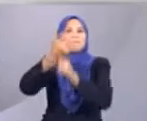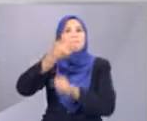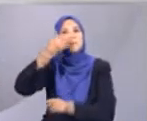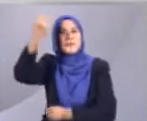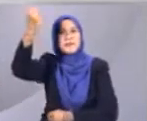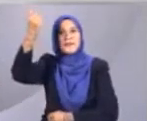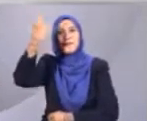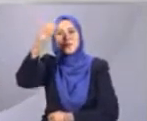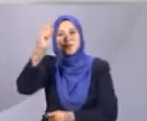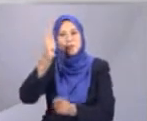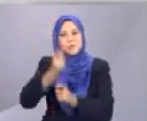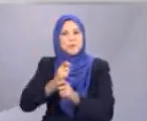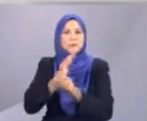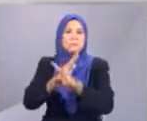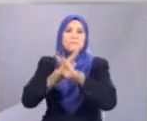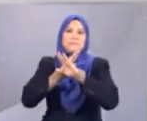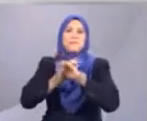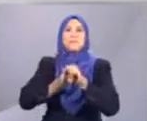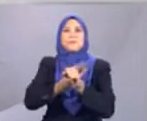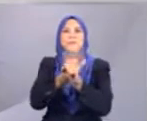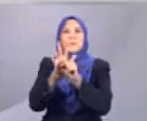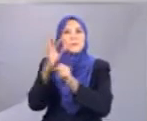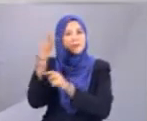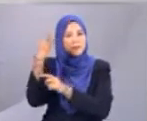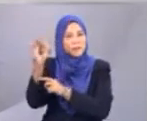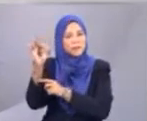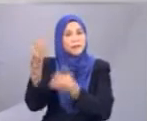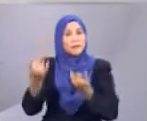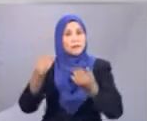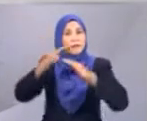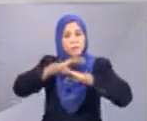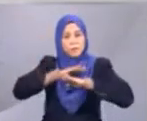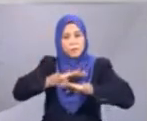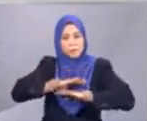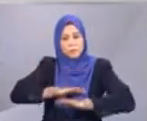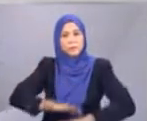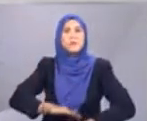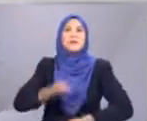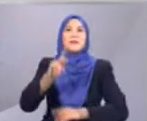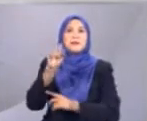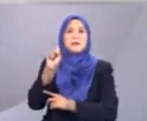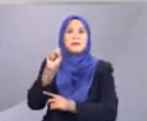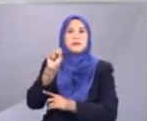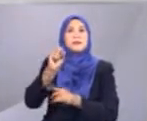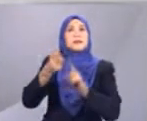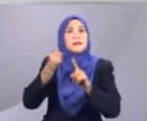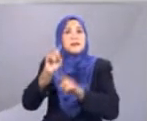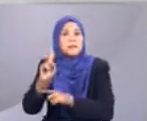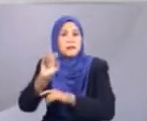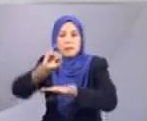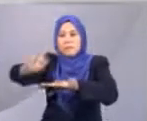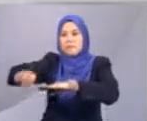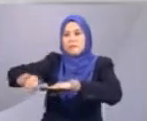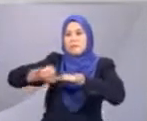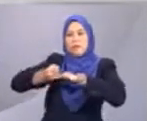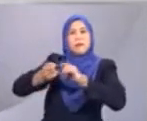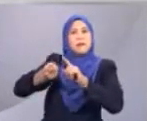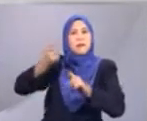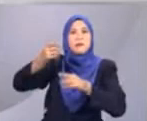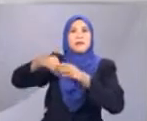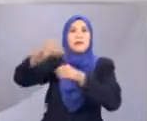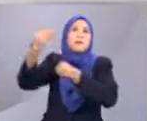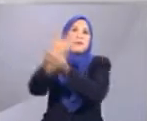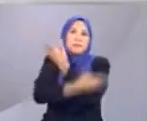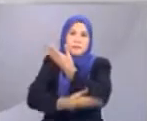misi mengekang penularan COVID-19. Lebih melegakan, salah satu daripada kes itu adalah kes import yang mendapat jangkitan dari luar negara.